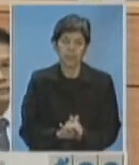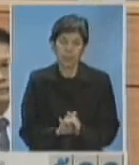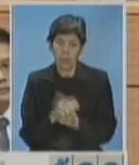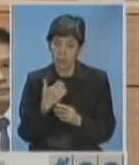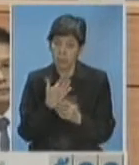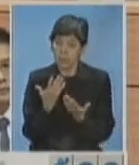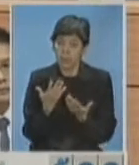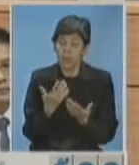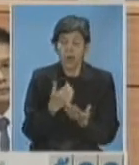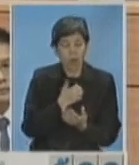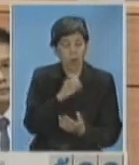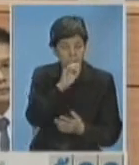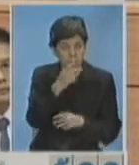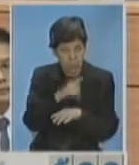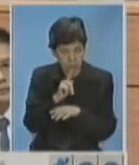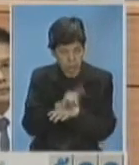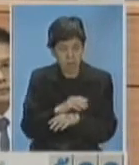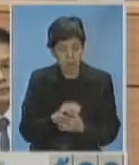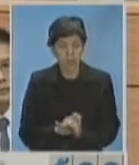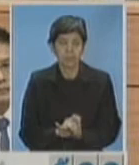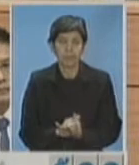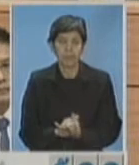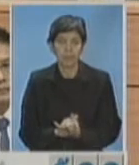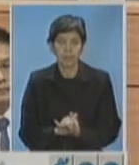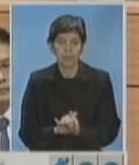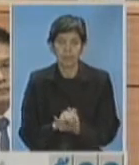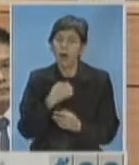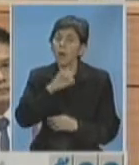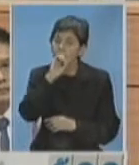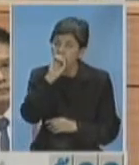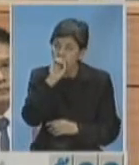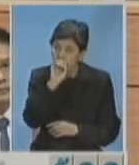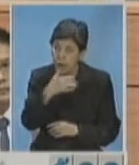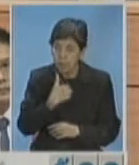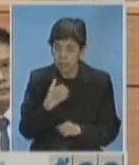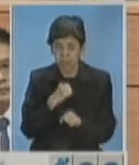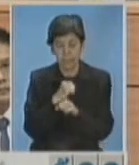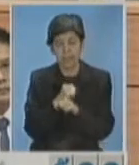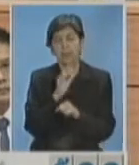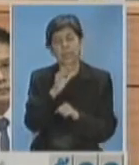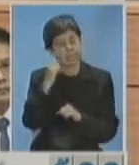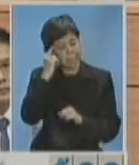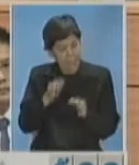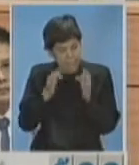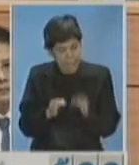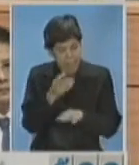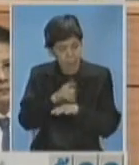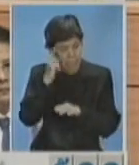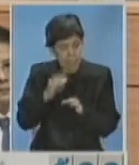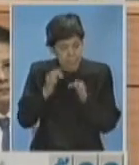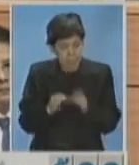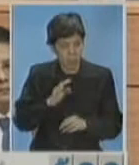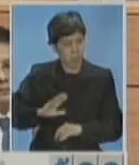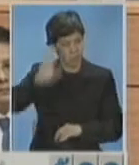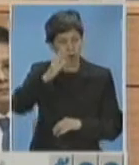และมีหนำซ้ำขอกราบเรียนท่านประธานด้วยความเคารพครับไปเอ่ยอ้างว่าเป็นดำริของท่านประธานตรงนี้ผมอยากจะประท้วงใน